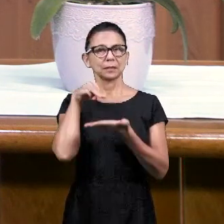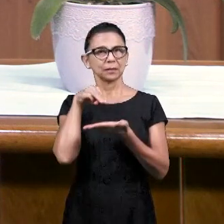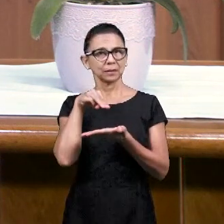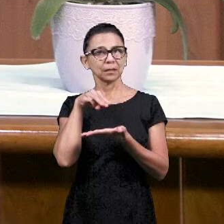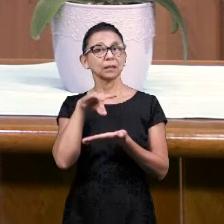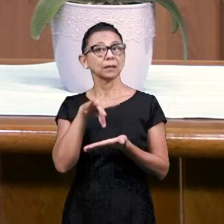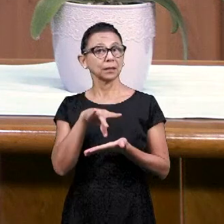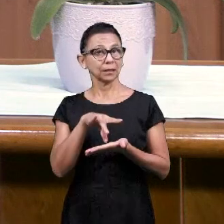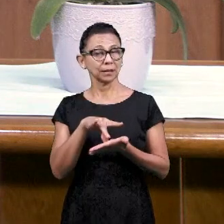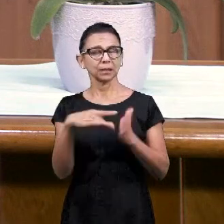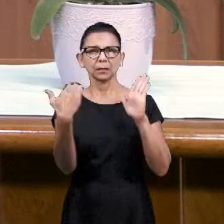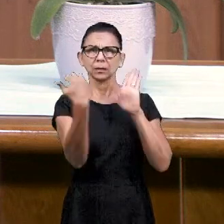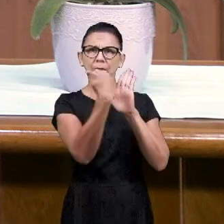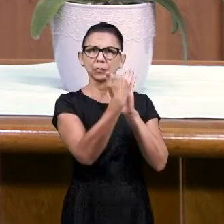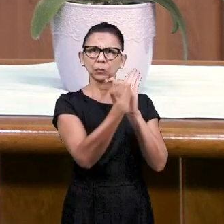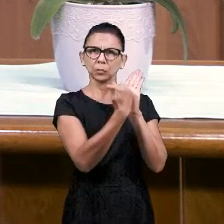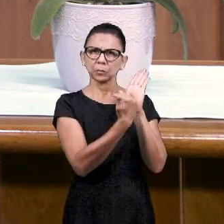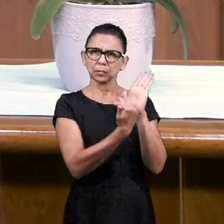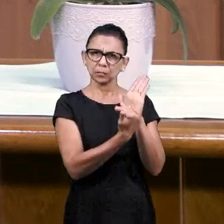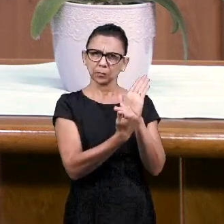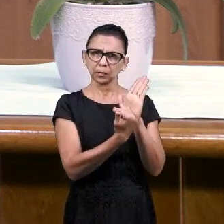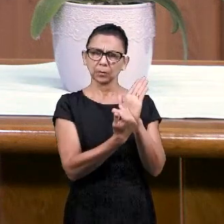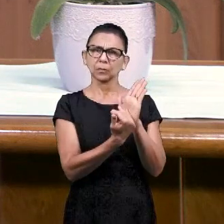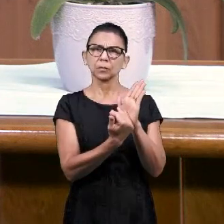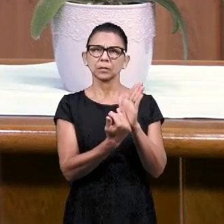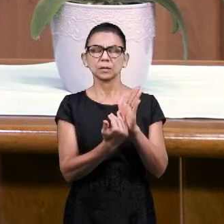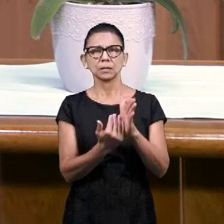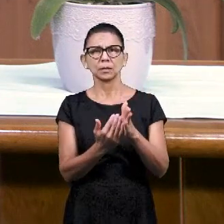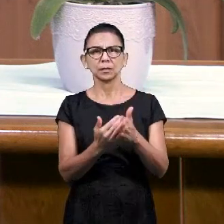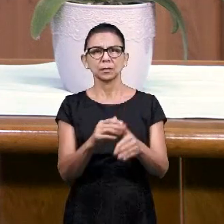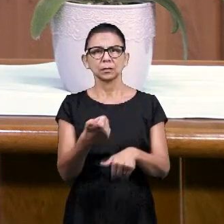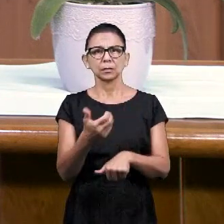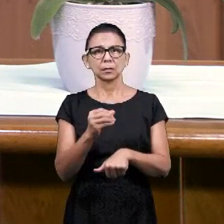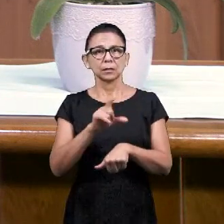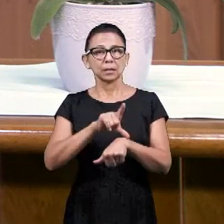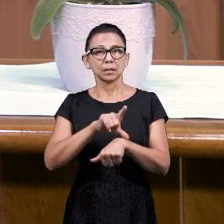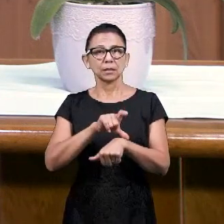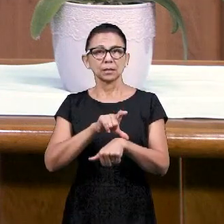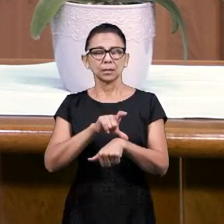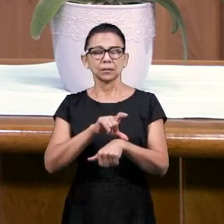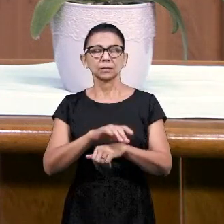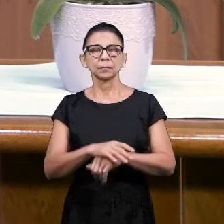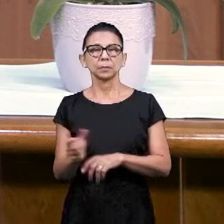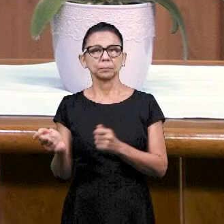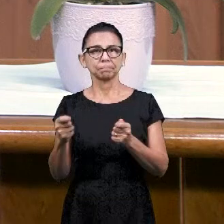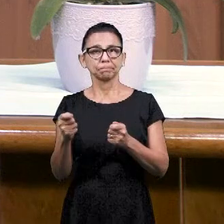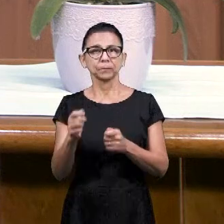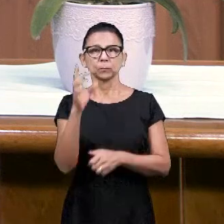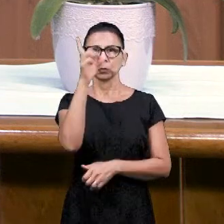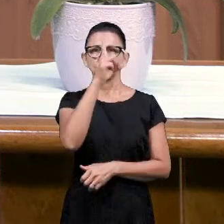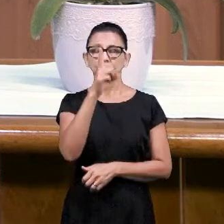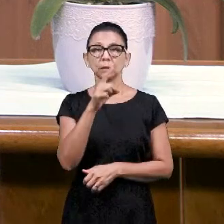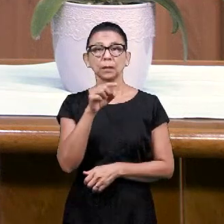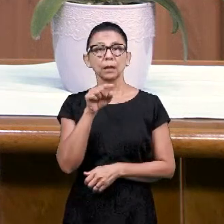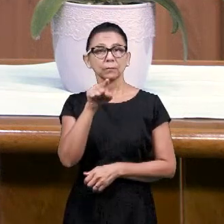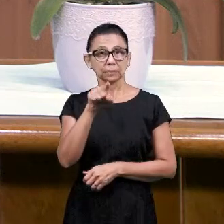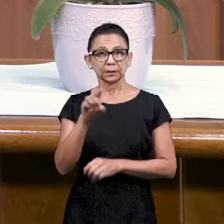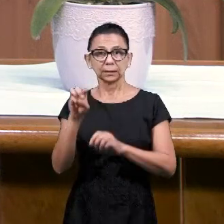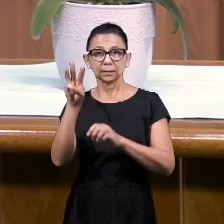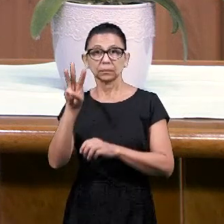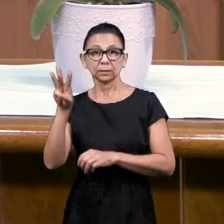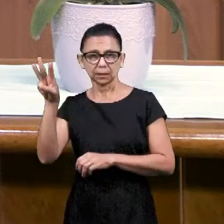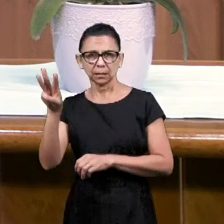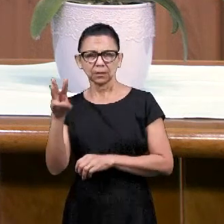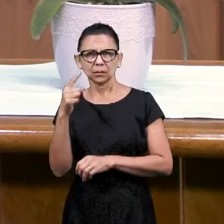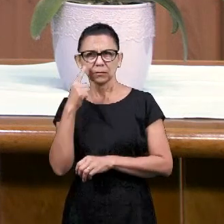Celle-ci est l'école biblique dominicale de l'Église chrétienne Maranatha, une programmation dominicale, toujours à 10 heures du matin au dimanche au